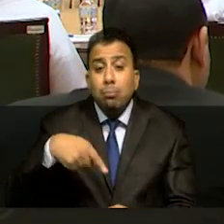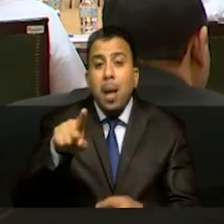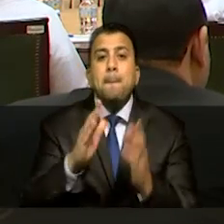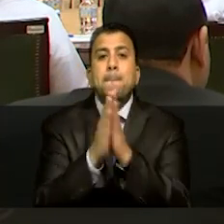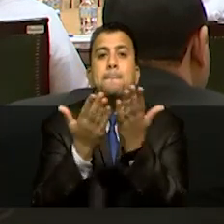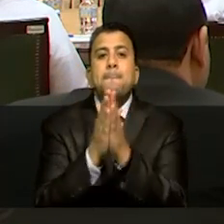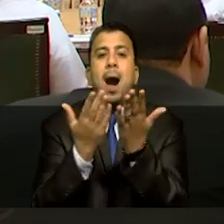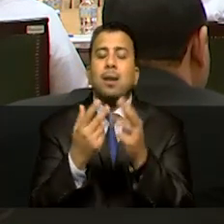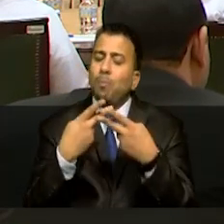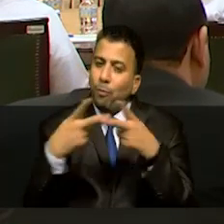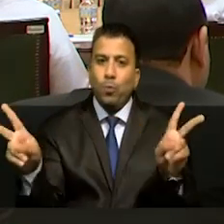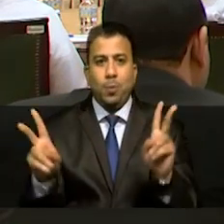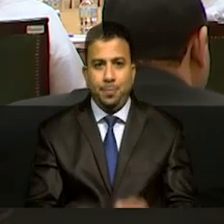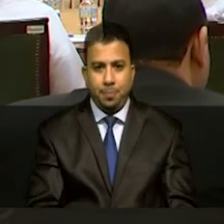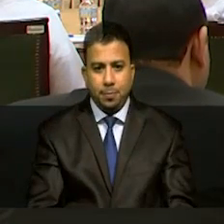أيام المعرض.